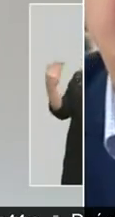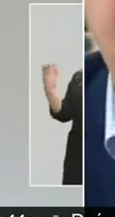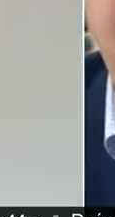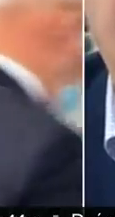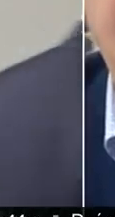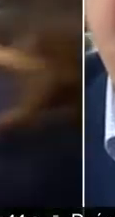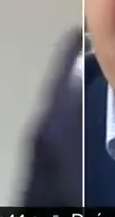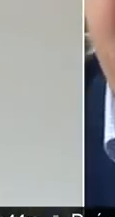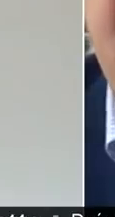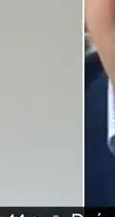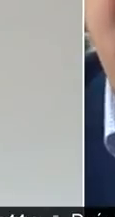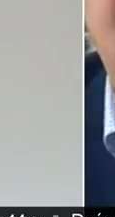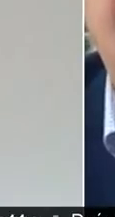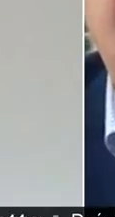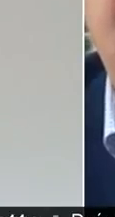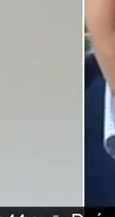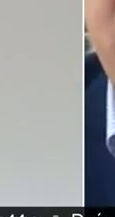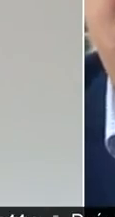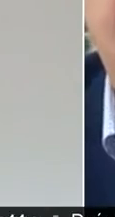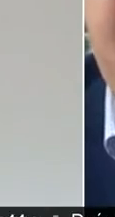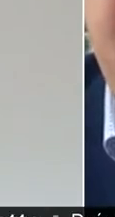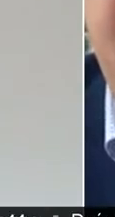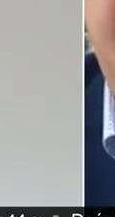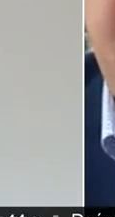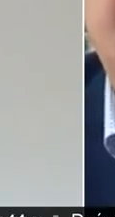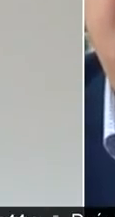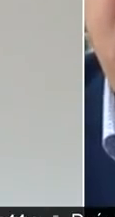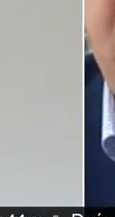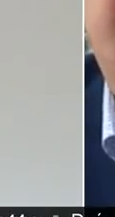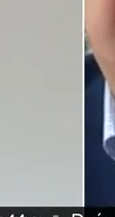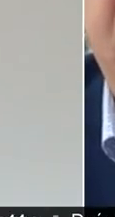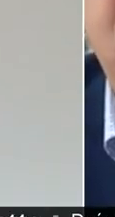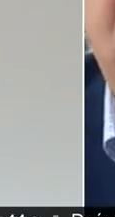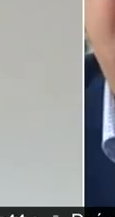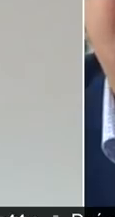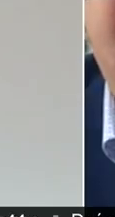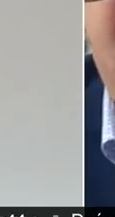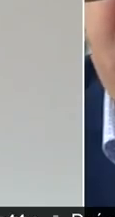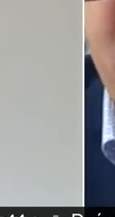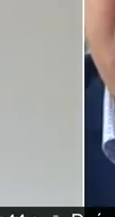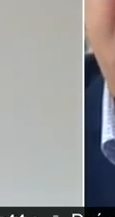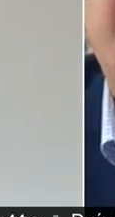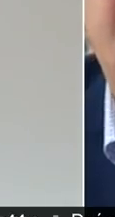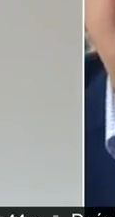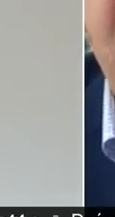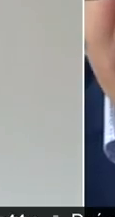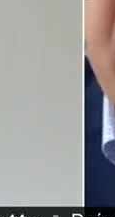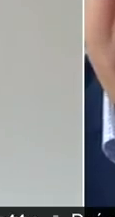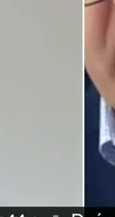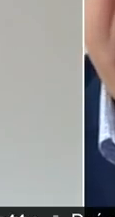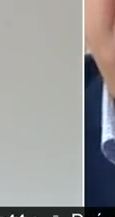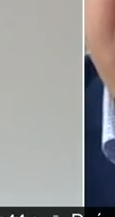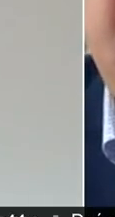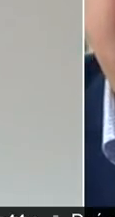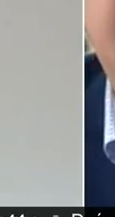protection, évidemment, des vaccins quand on laisse du temps passer. Et donc aujourd'hui, on a quand même beaucoup de gens qui viennent faire des tests et qui sont vaccinés